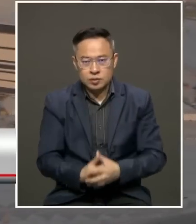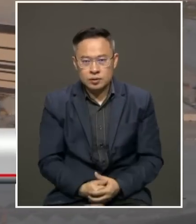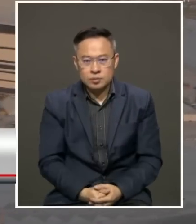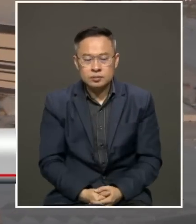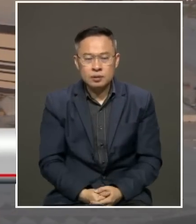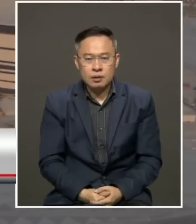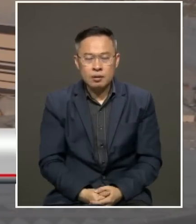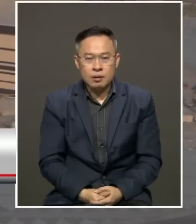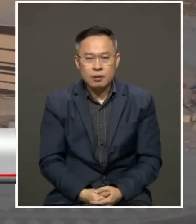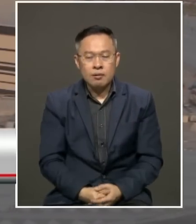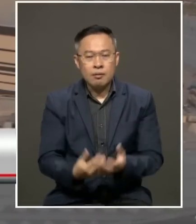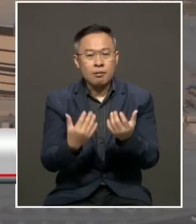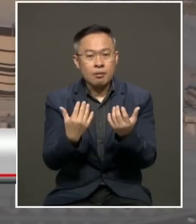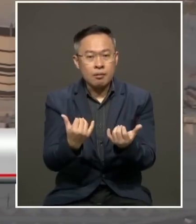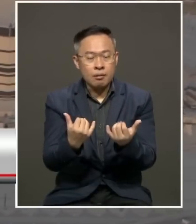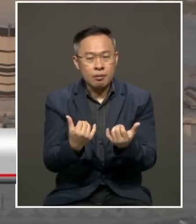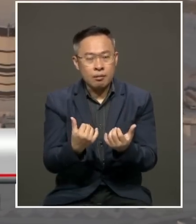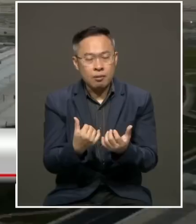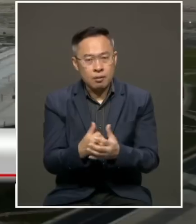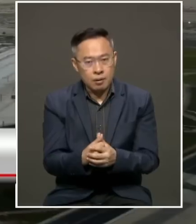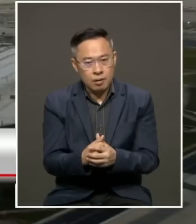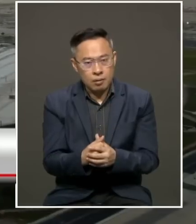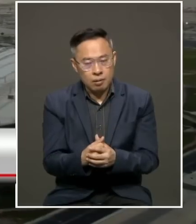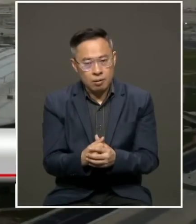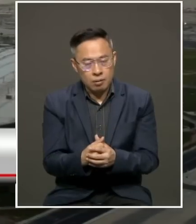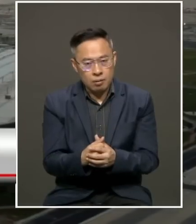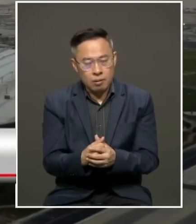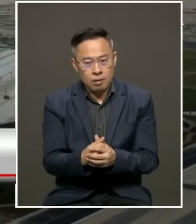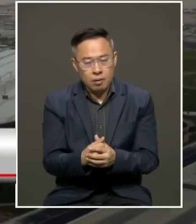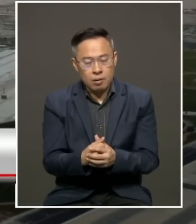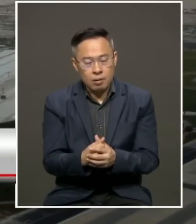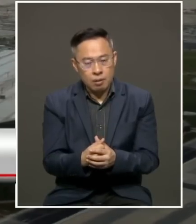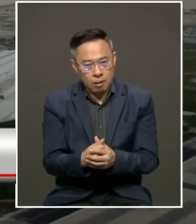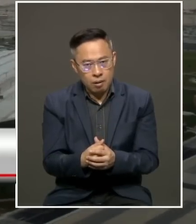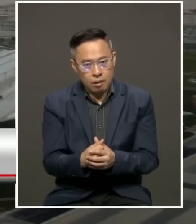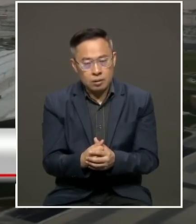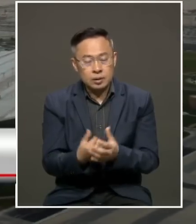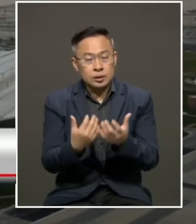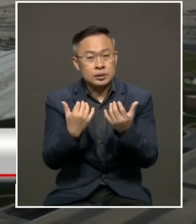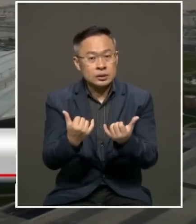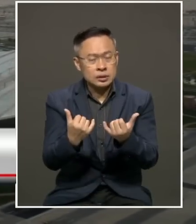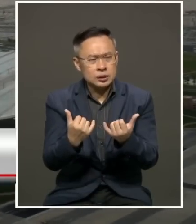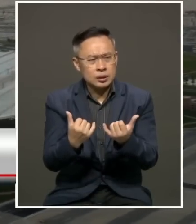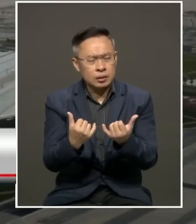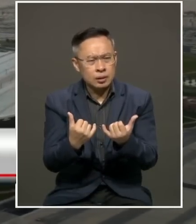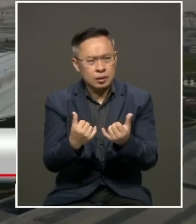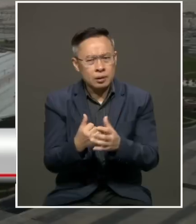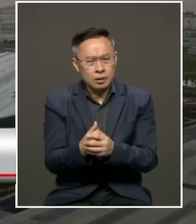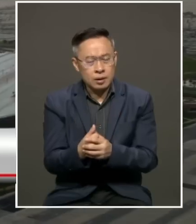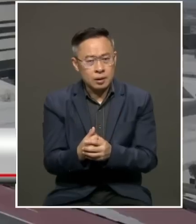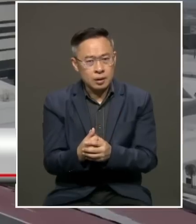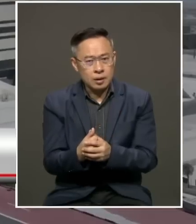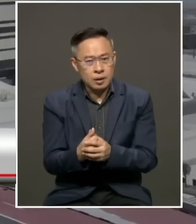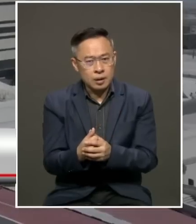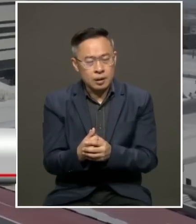การเดินเท้าที่ทุกทุกระยะ 10กิโลเมตรคือถ้าถ้าจะไปสนามเนี่ย10